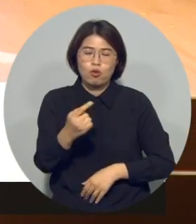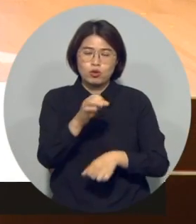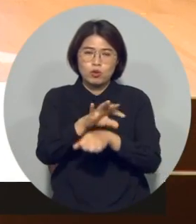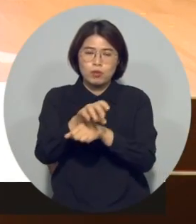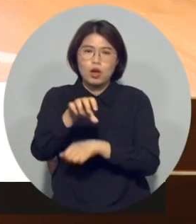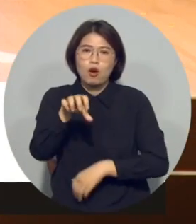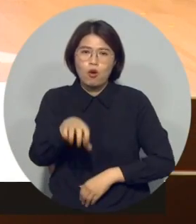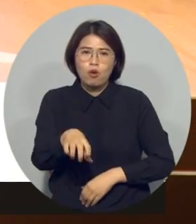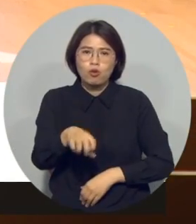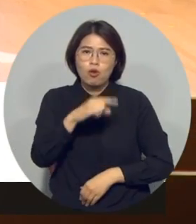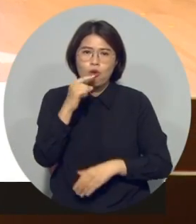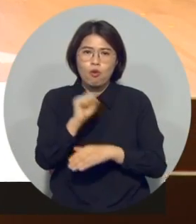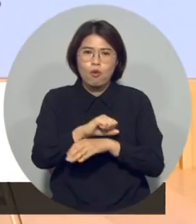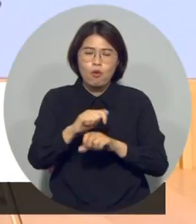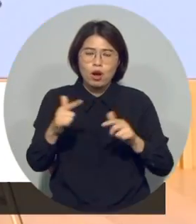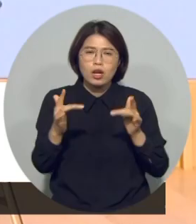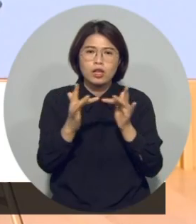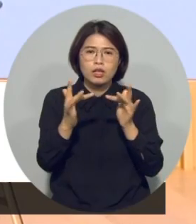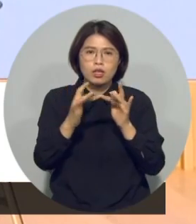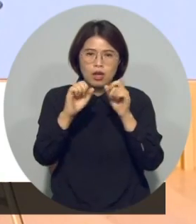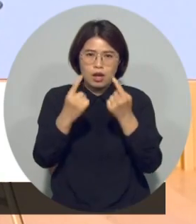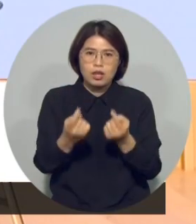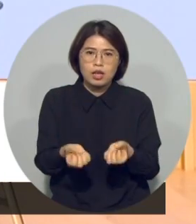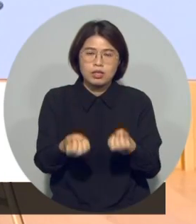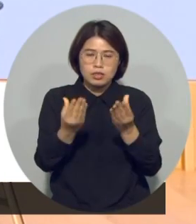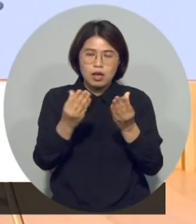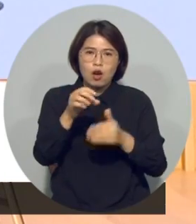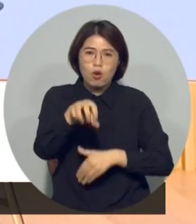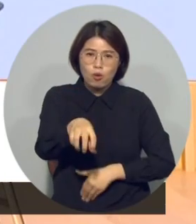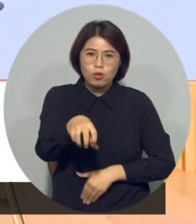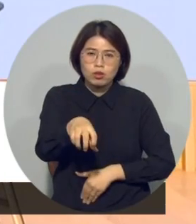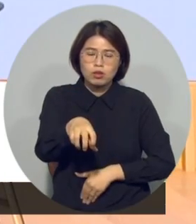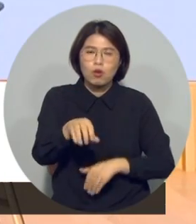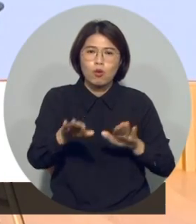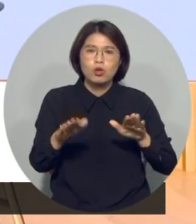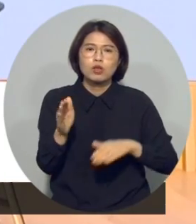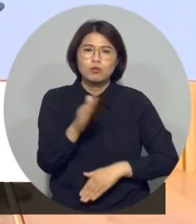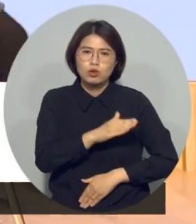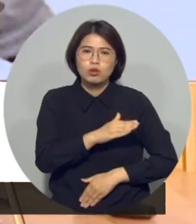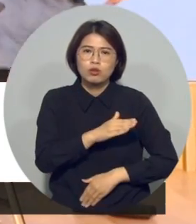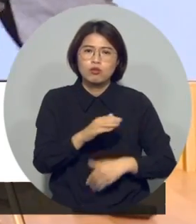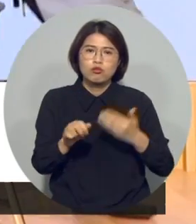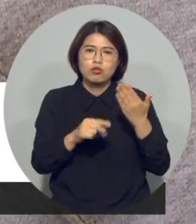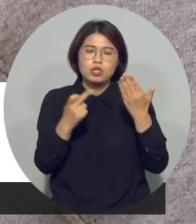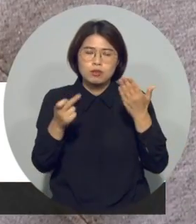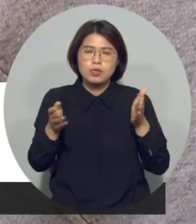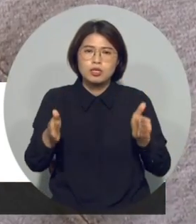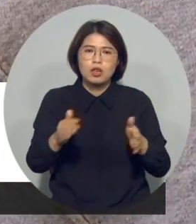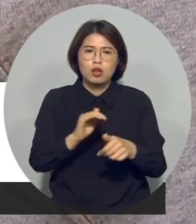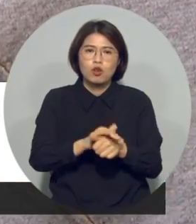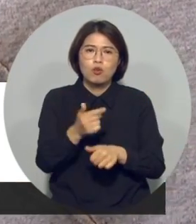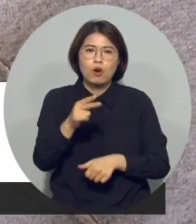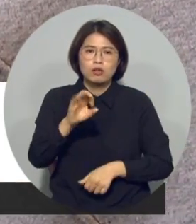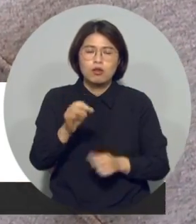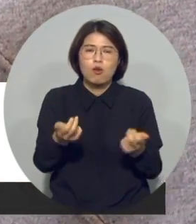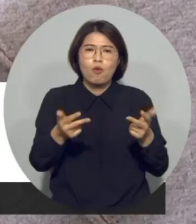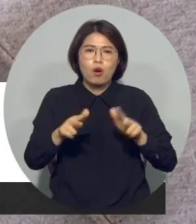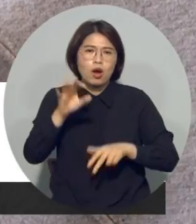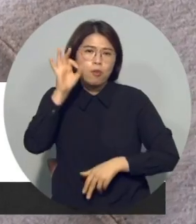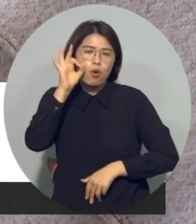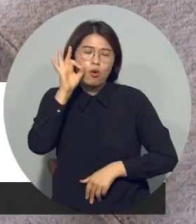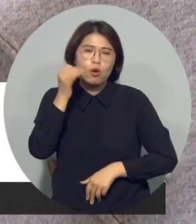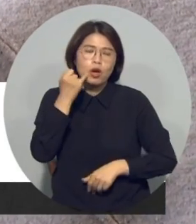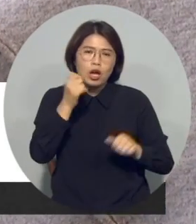등 과일 온라인 할인 행사를 합니다. 오프라인 행사로는 오늘부터 12일 사이 경주 황성공원과 포항